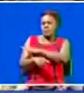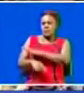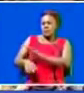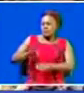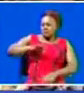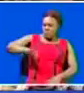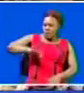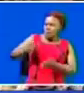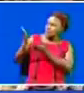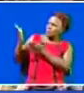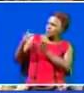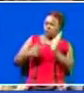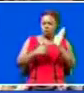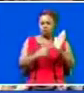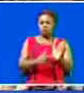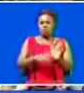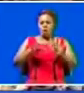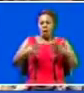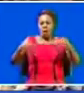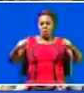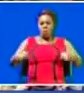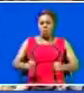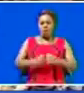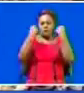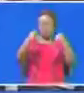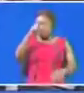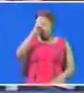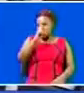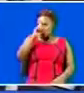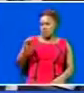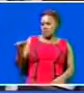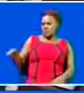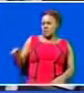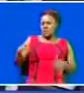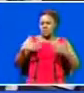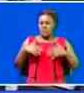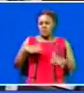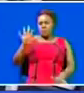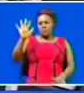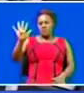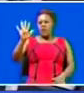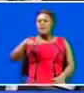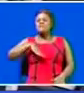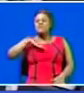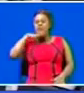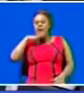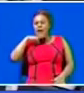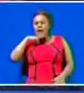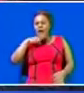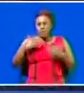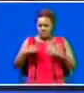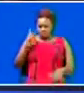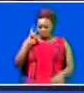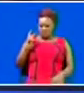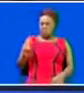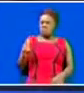Mabaki haya yanaashiria uzito wa ajali hiyo ya asubuhi ambayo watu watano walikata roho. Walioshuhudia